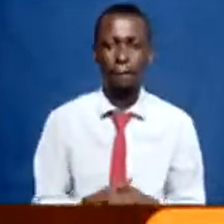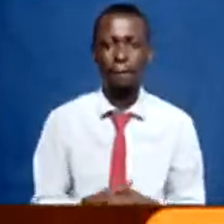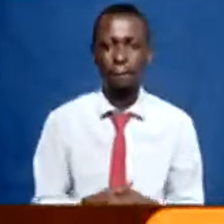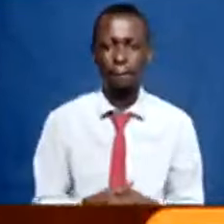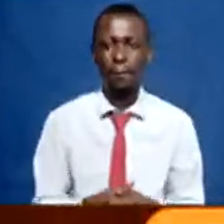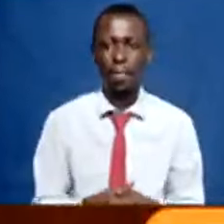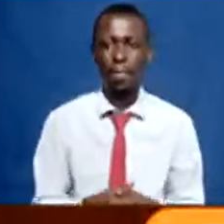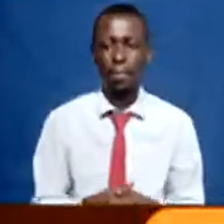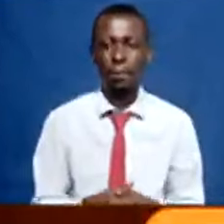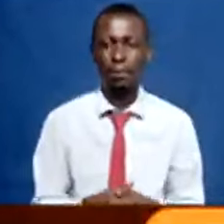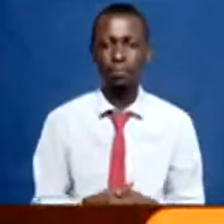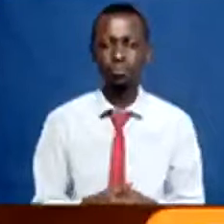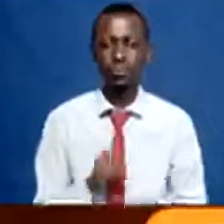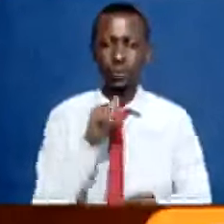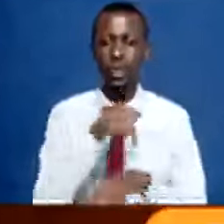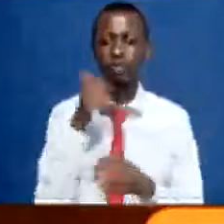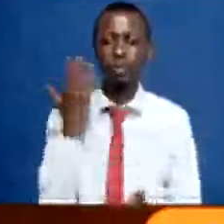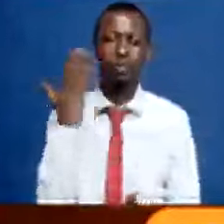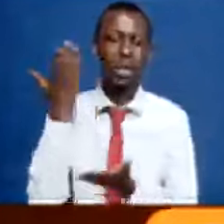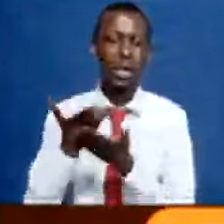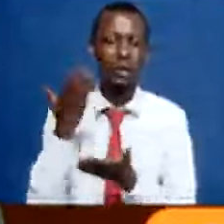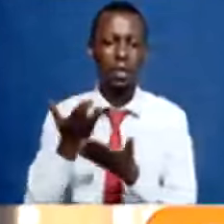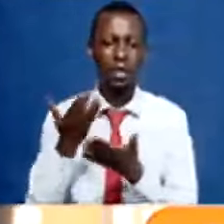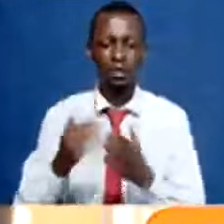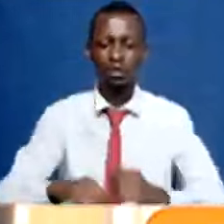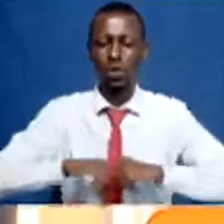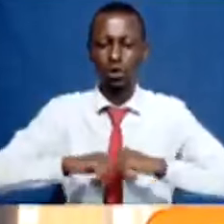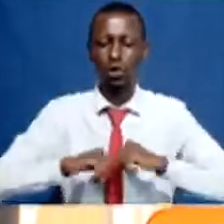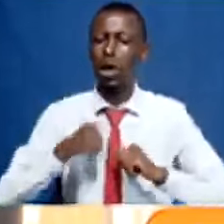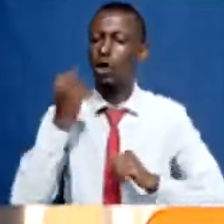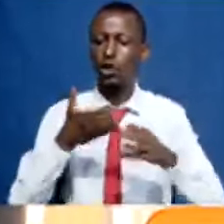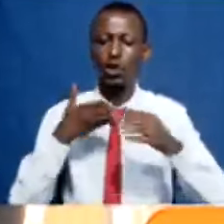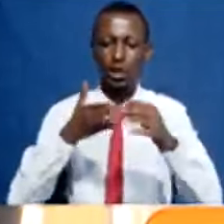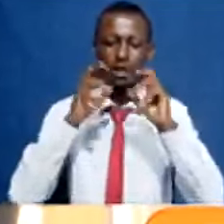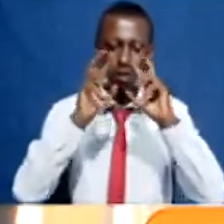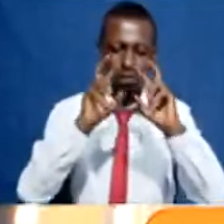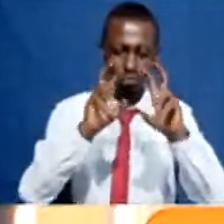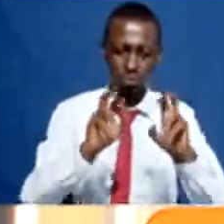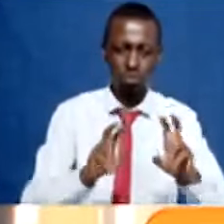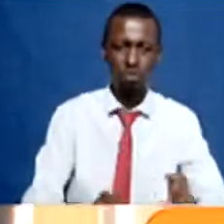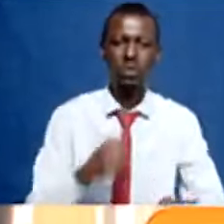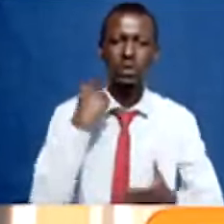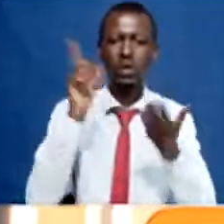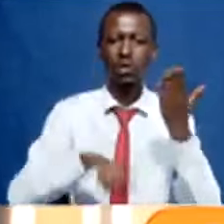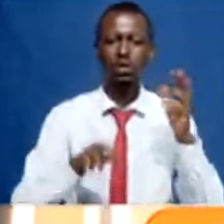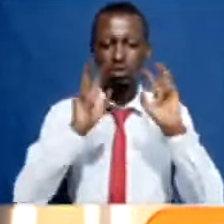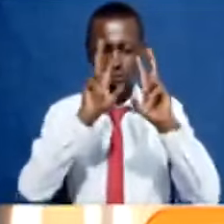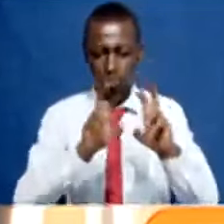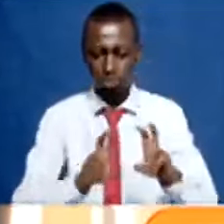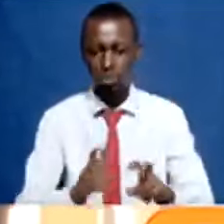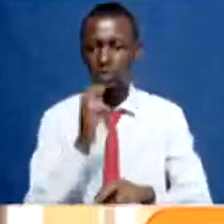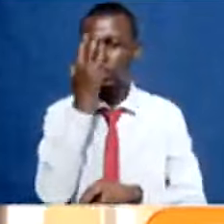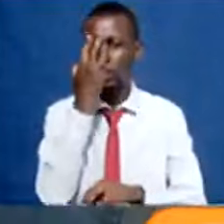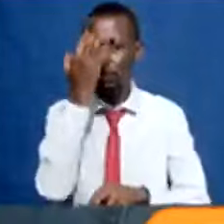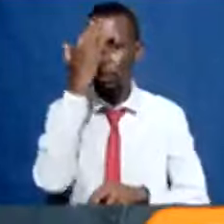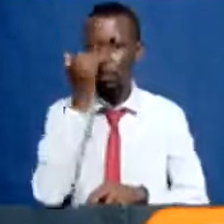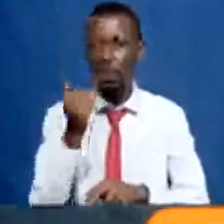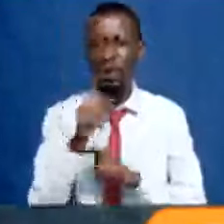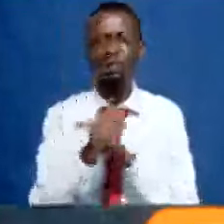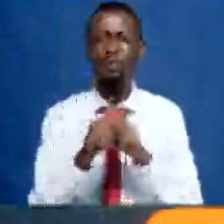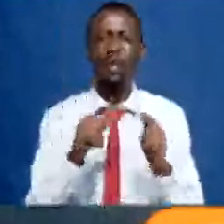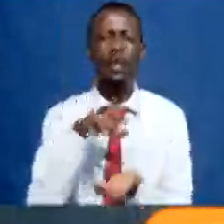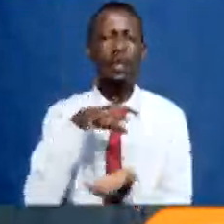Katika maombi yake, afisa anayeongoza uchunguzi huo Isaac Tenai anasema wanachunguza washukiwa hao kwa visa vya